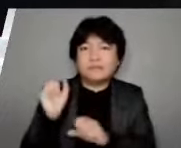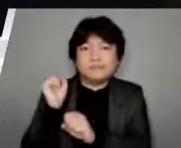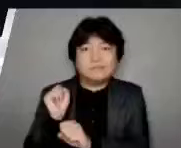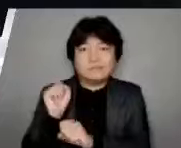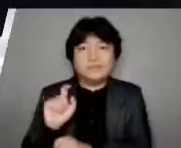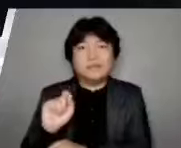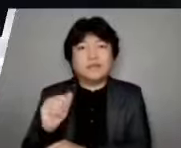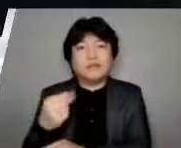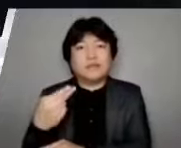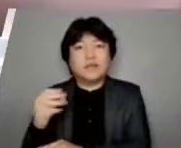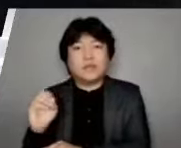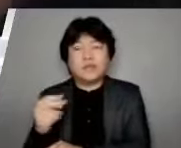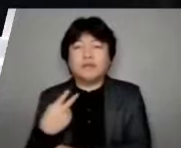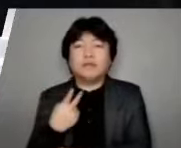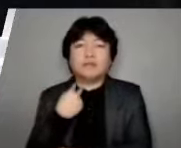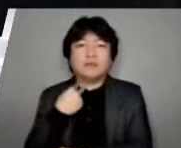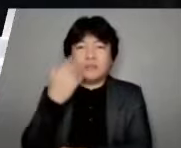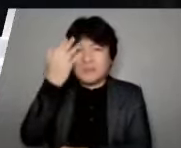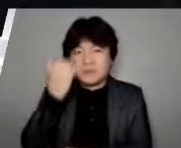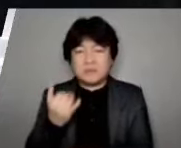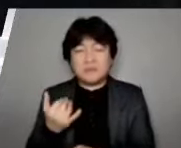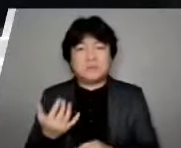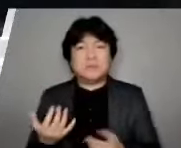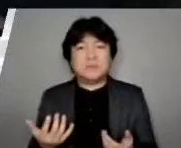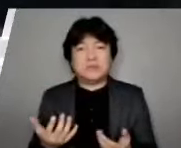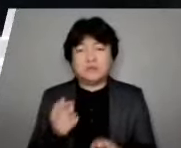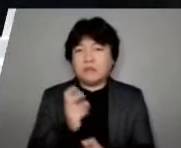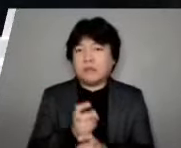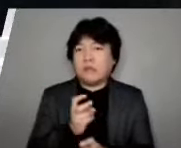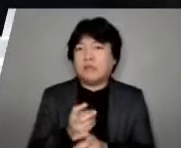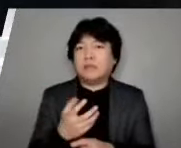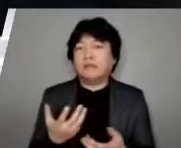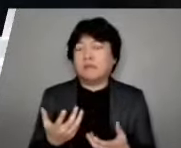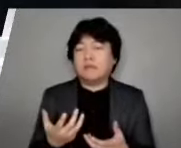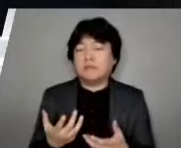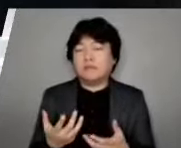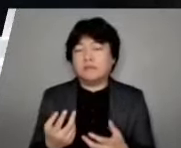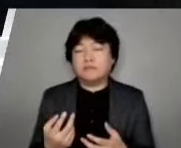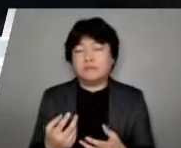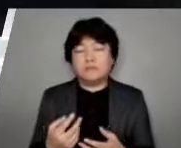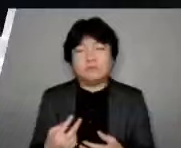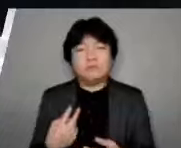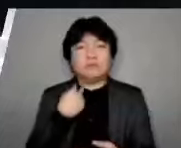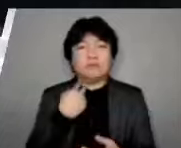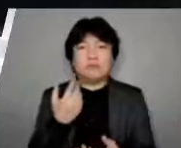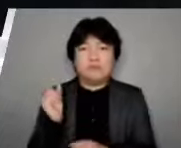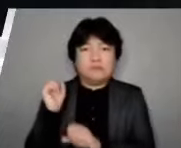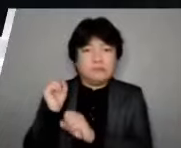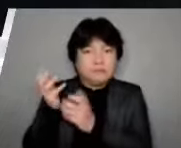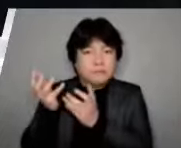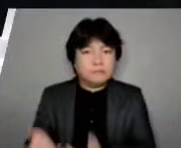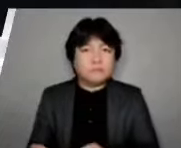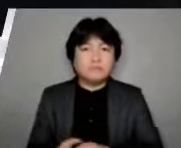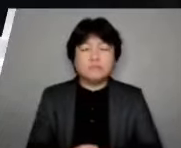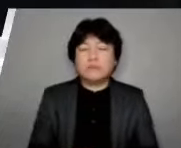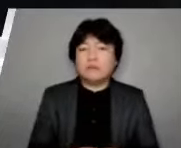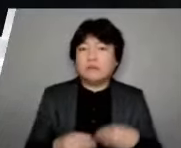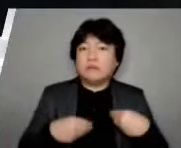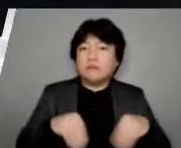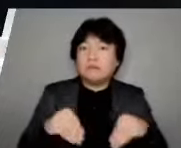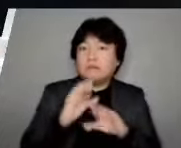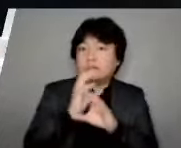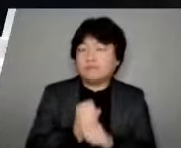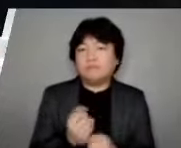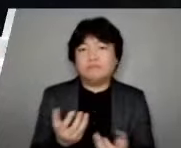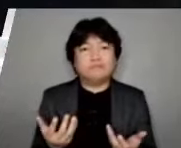makaano ruta ng ano dahil mahirap lumabas. Mabigat yung dala namin eh. Wala po. Walang kita.